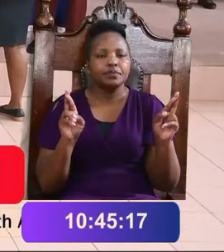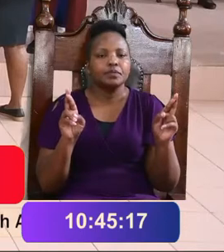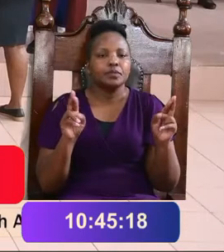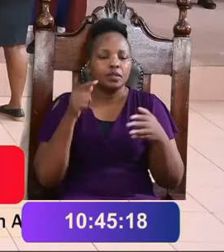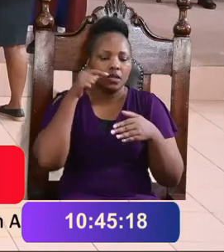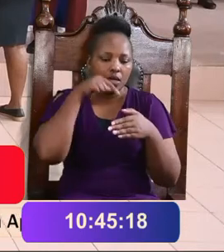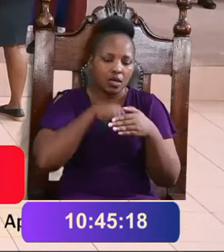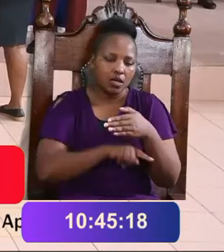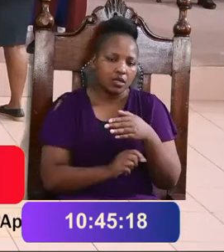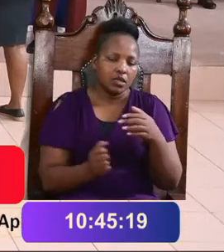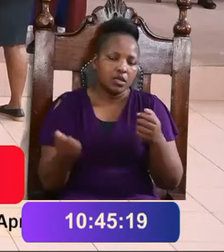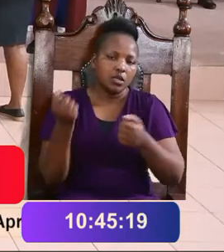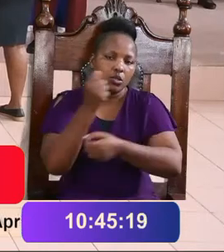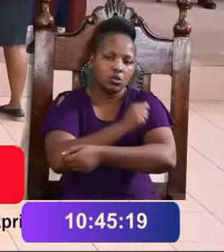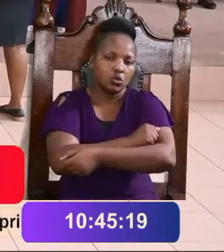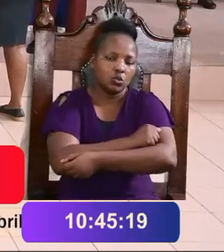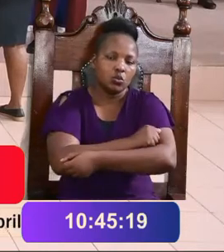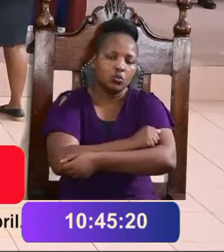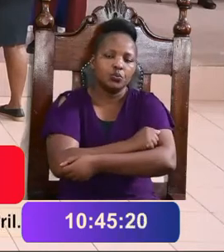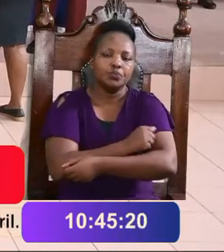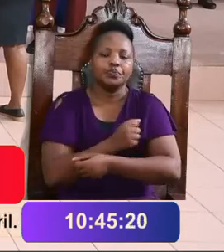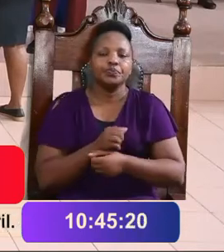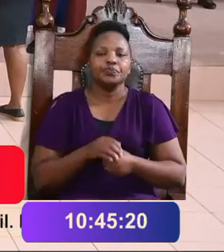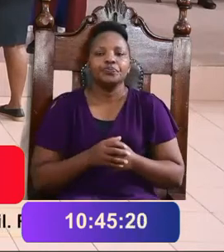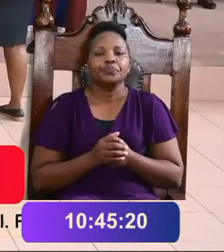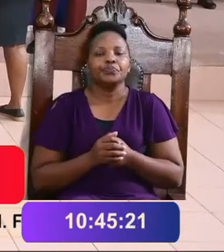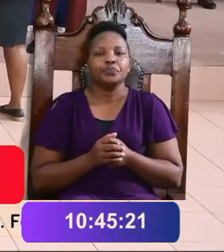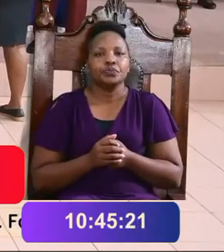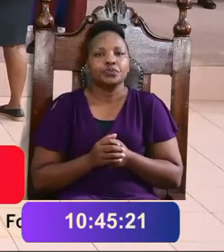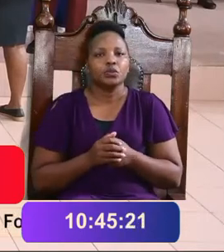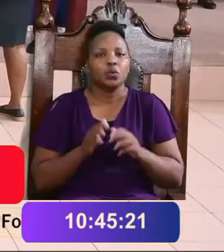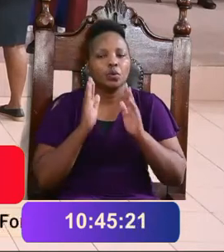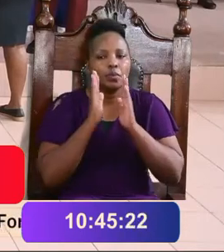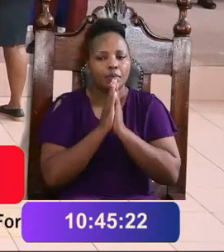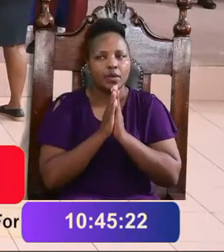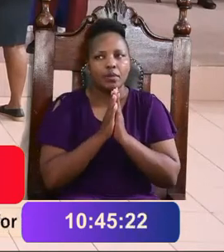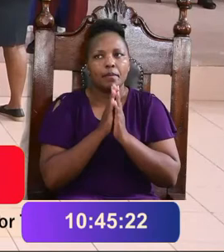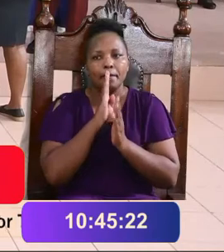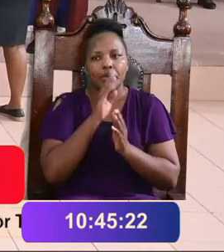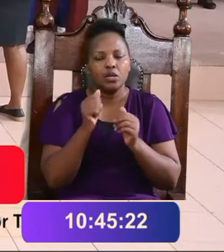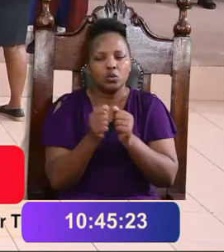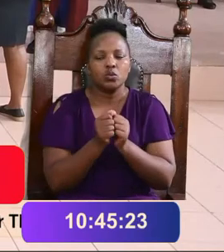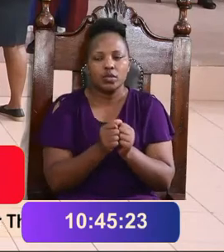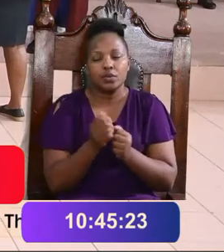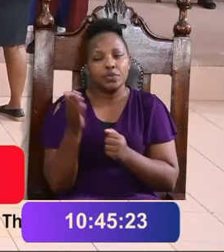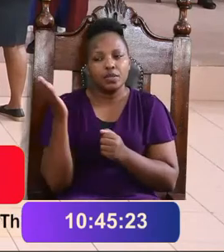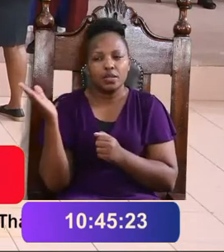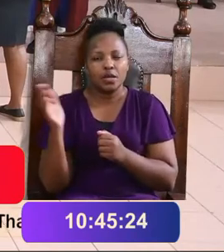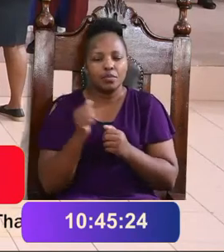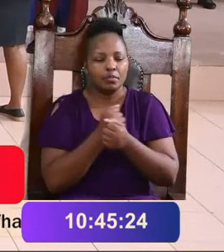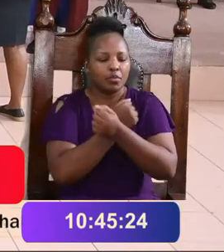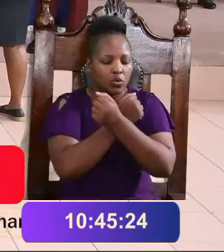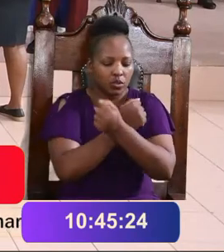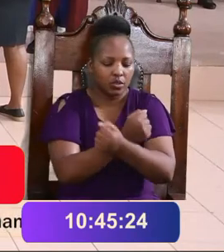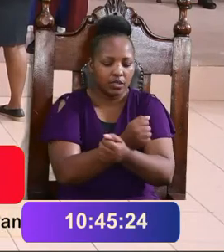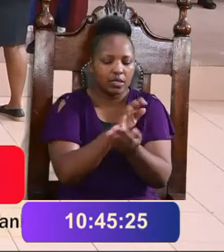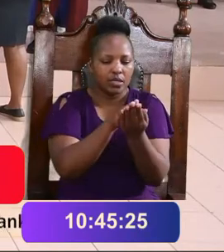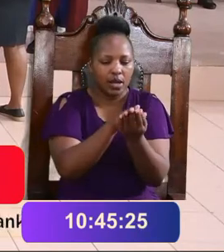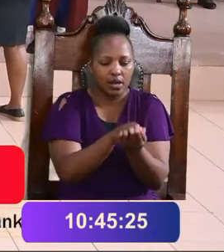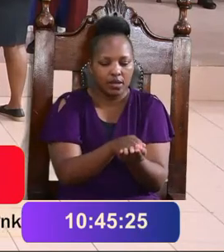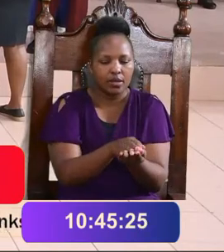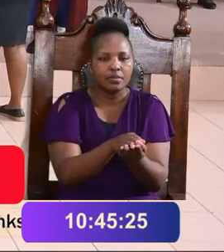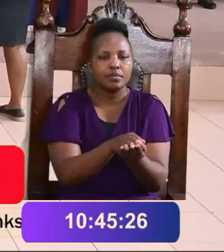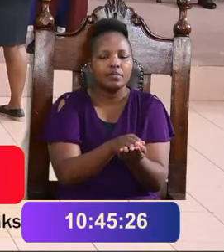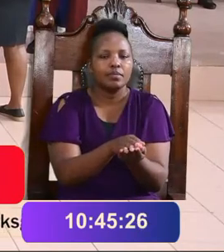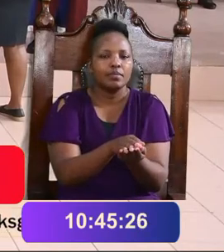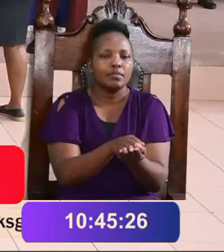kuingia katika shule ya upili. Tunaomba Bwana uwe pamoja nao, uwalinde, uwahifadhi